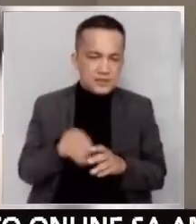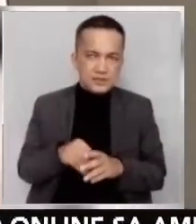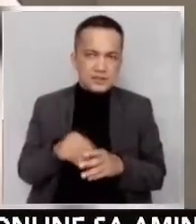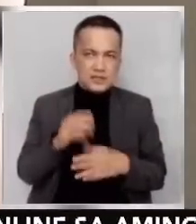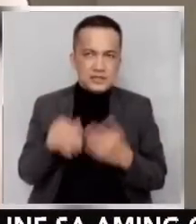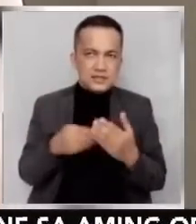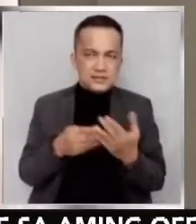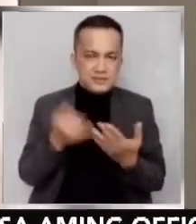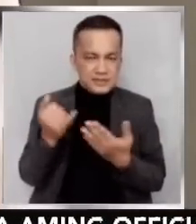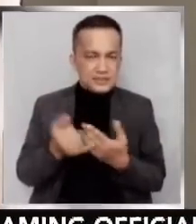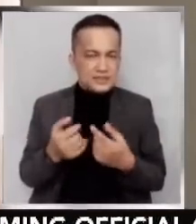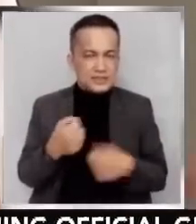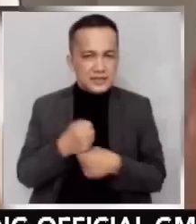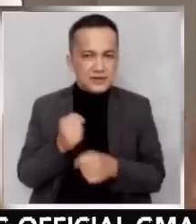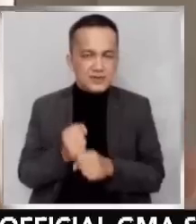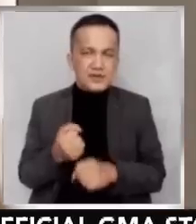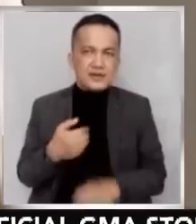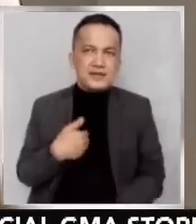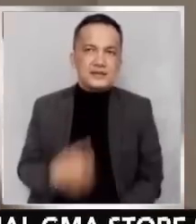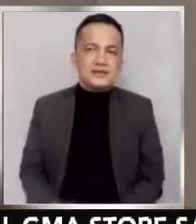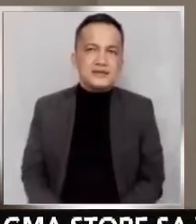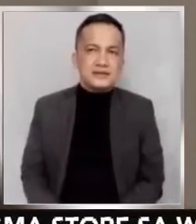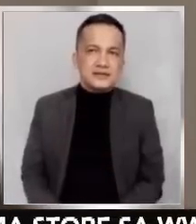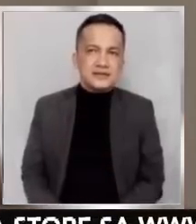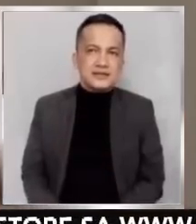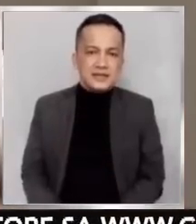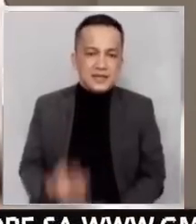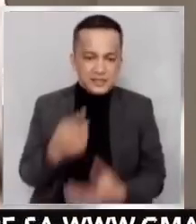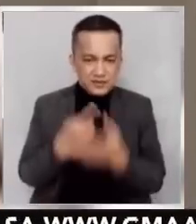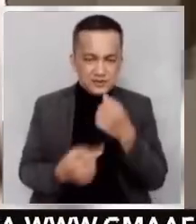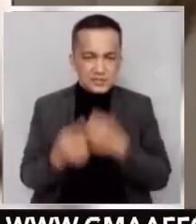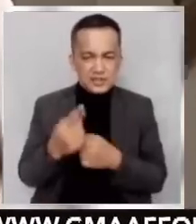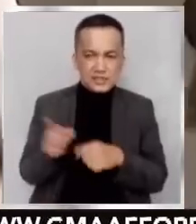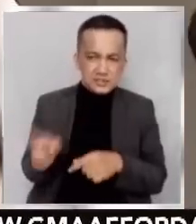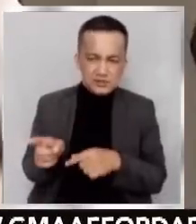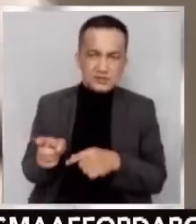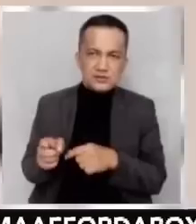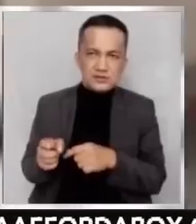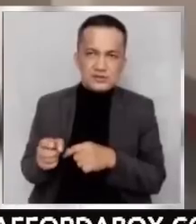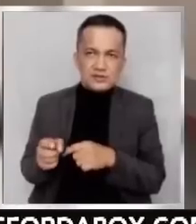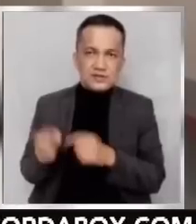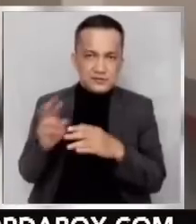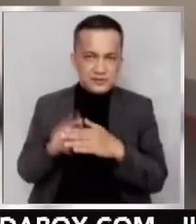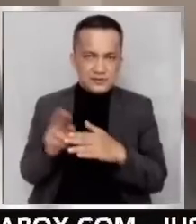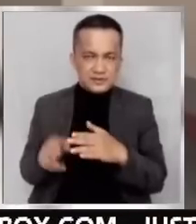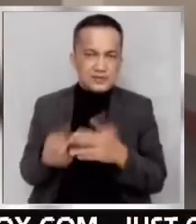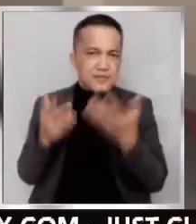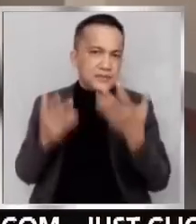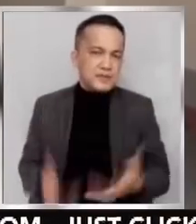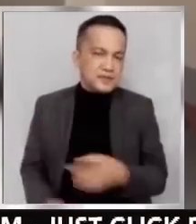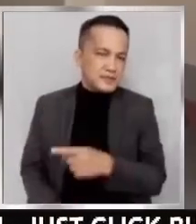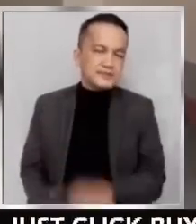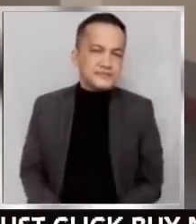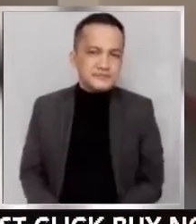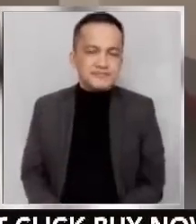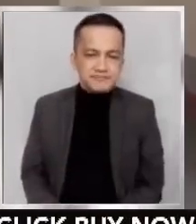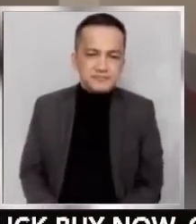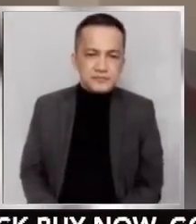ko at gawing isa, parang ito yung kalalabasan. Ganun kabigat. Bago nga sumalang sa